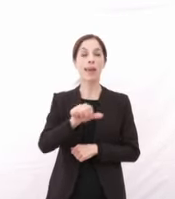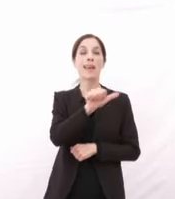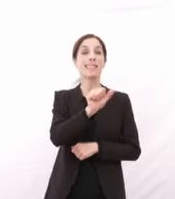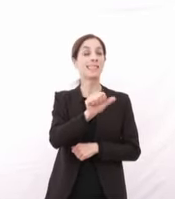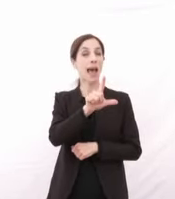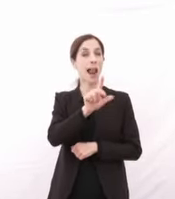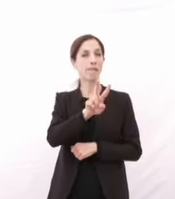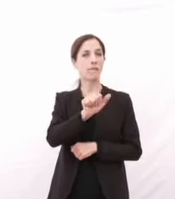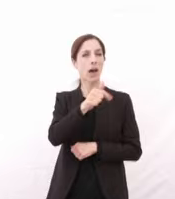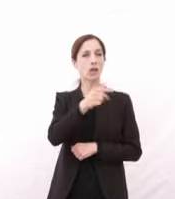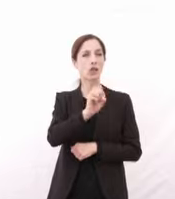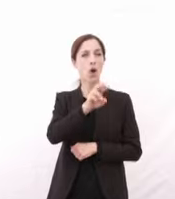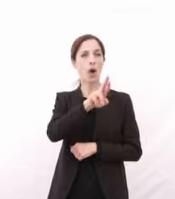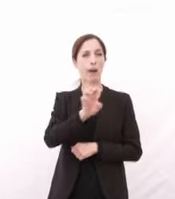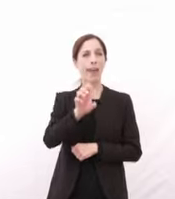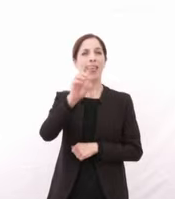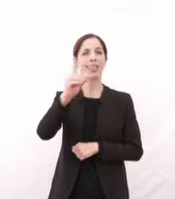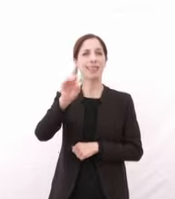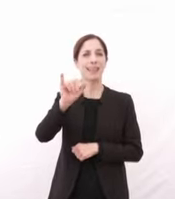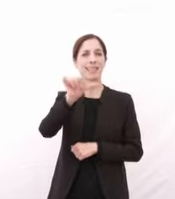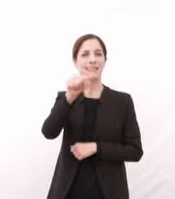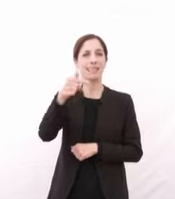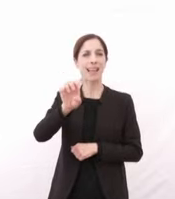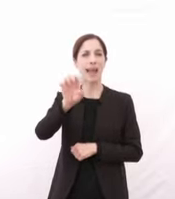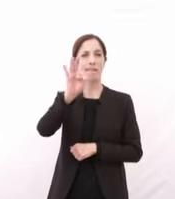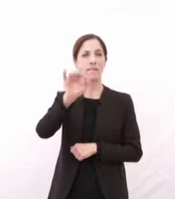Di Stefano,